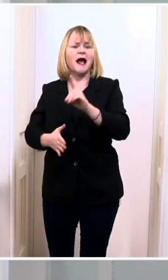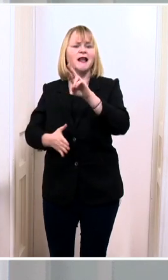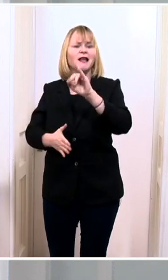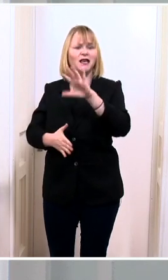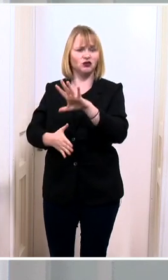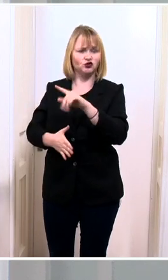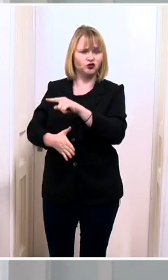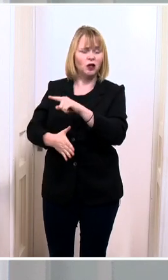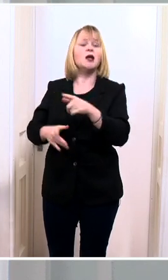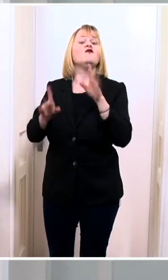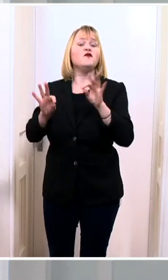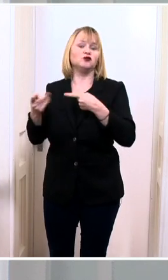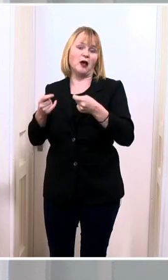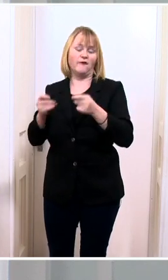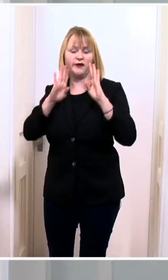bei den betroffenen Unternehmen.